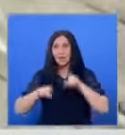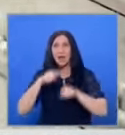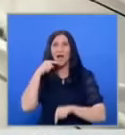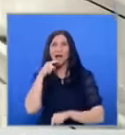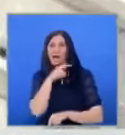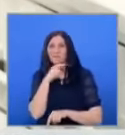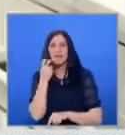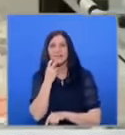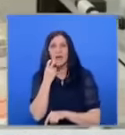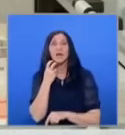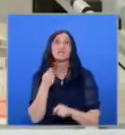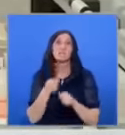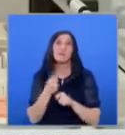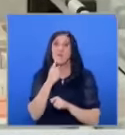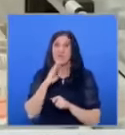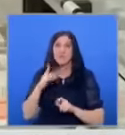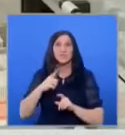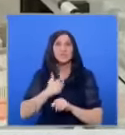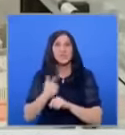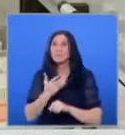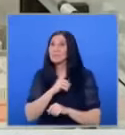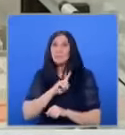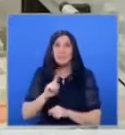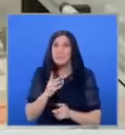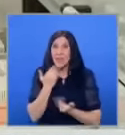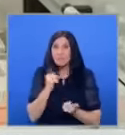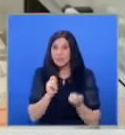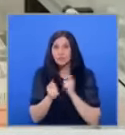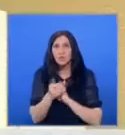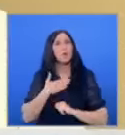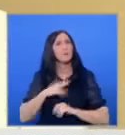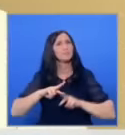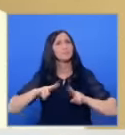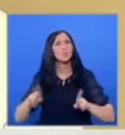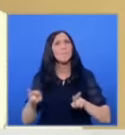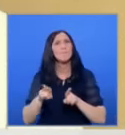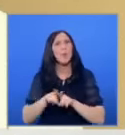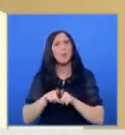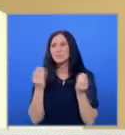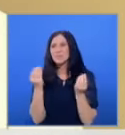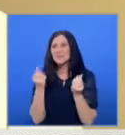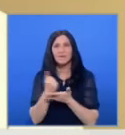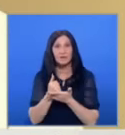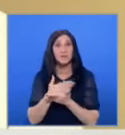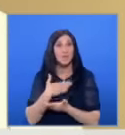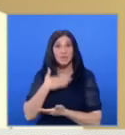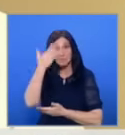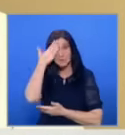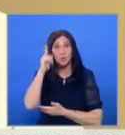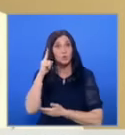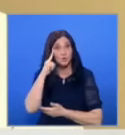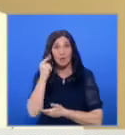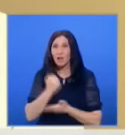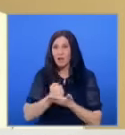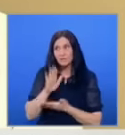кръвната захар се прилага веднъж седмично и няма заместител, но има други лекарства с подобен състав. Нашите пациенти, които знаят, че лекарствата за тях са